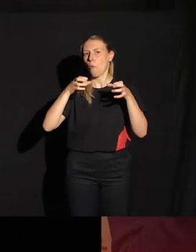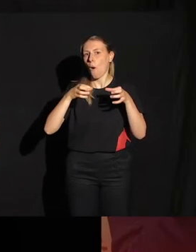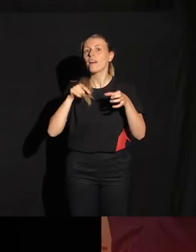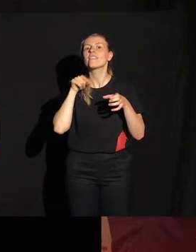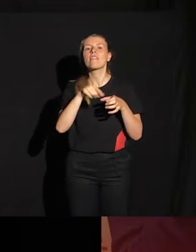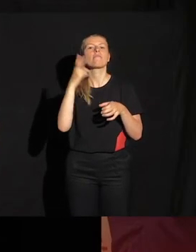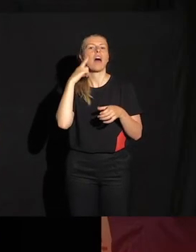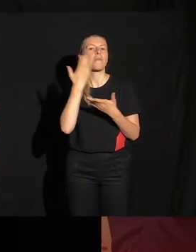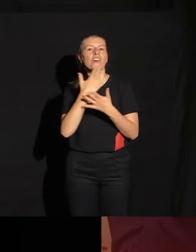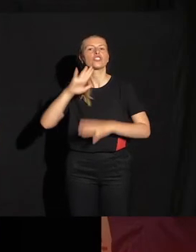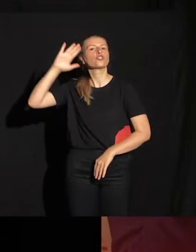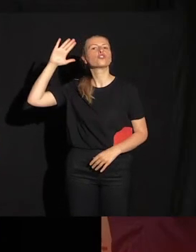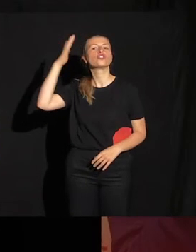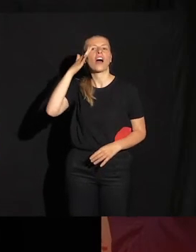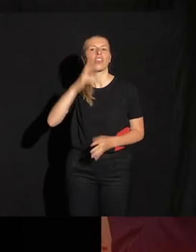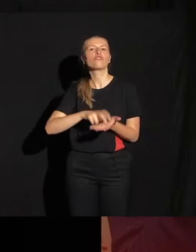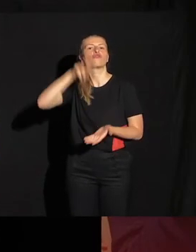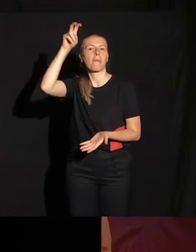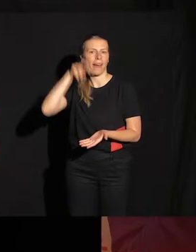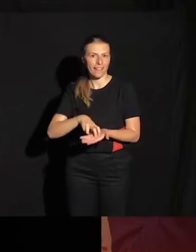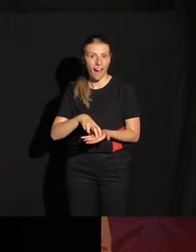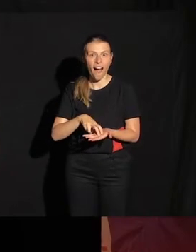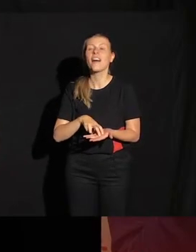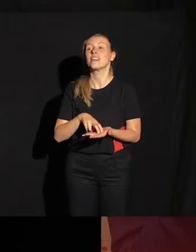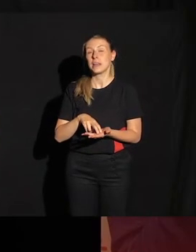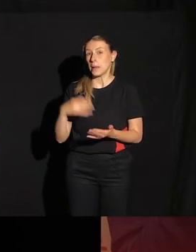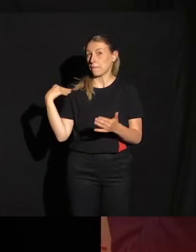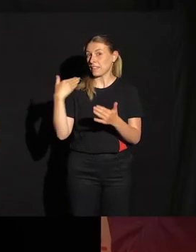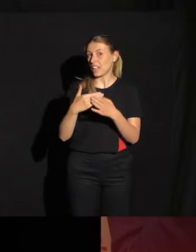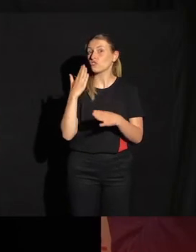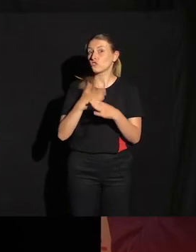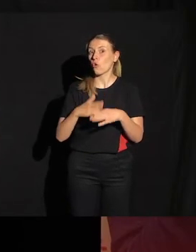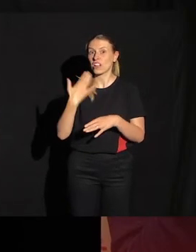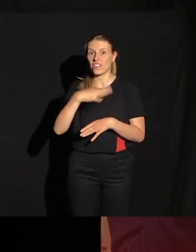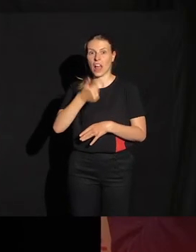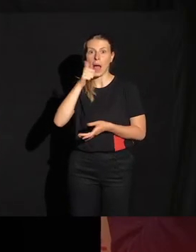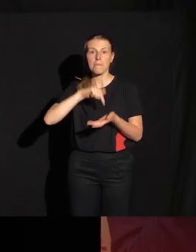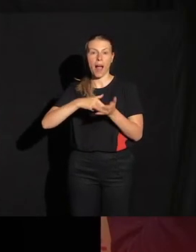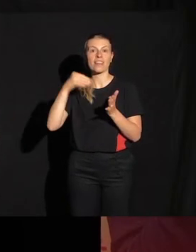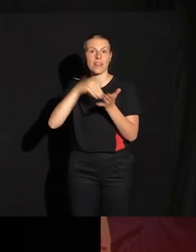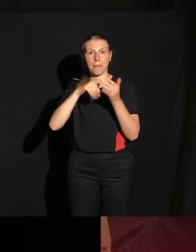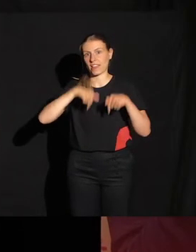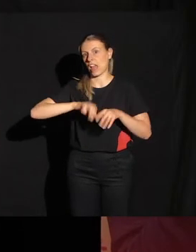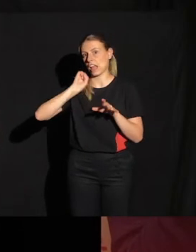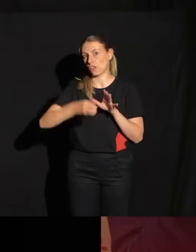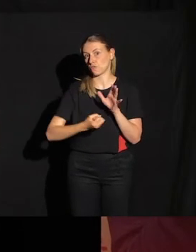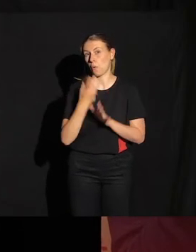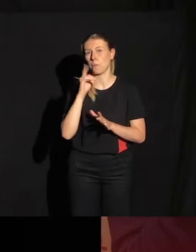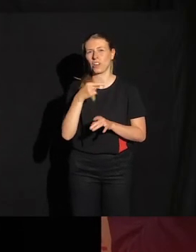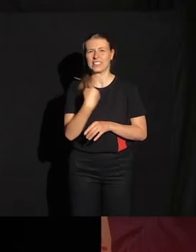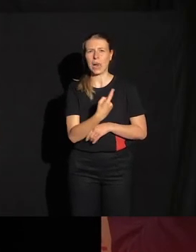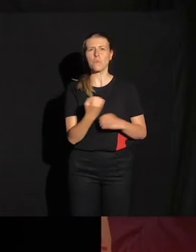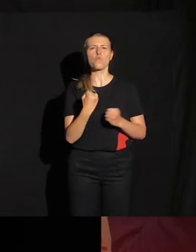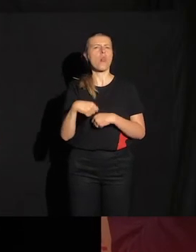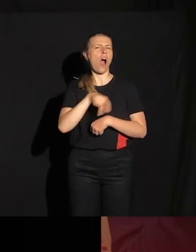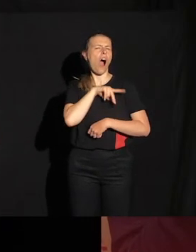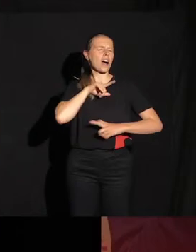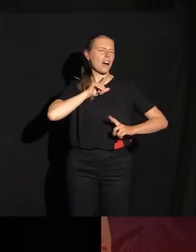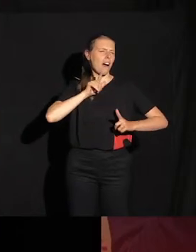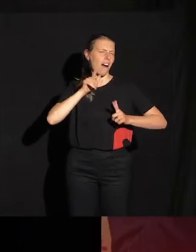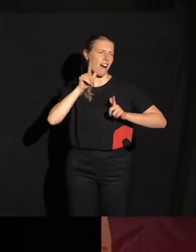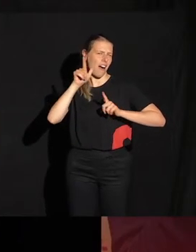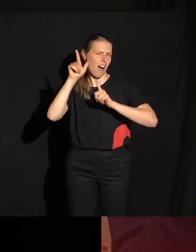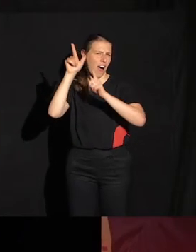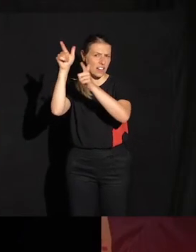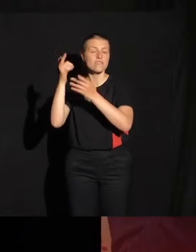Schattenspringer. Die Schattenspringer waren einmal bisher bei Klatschmohn, haben also diese lange Reise aus Freiburg auf sich genommen